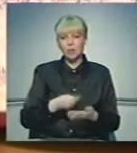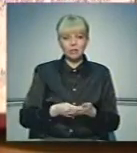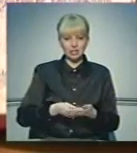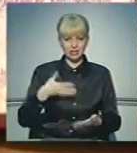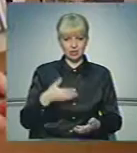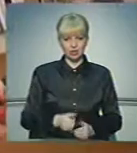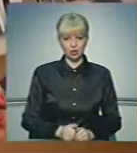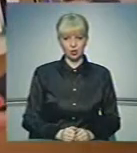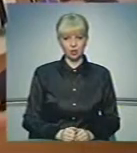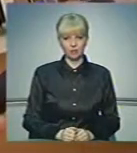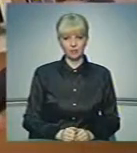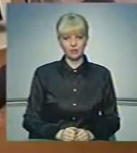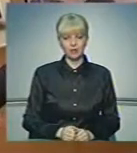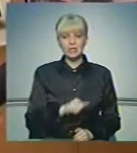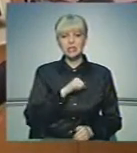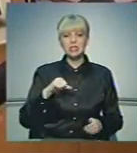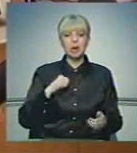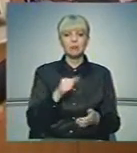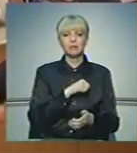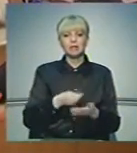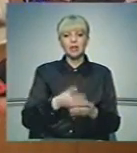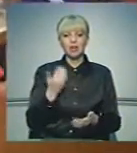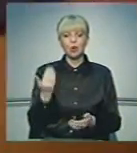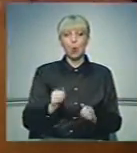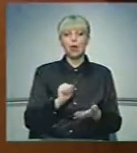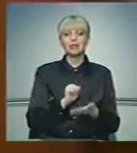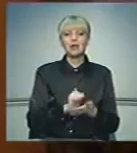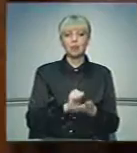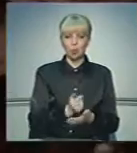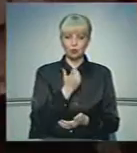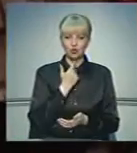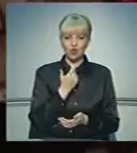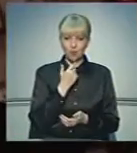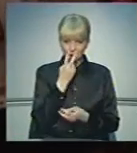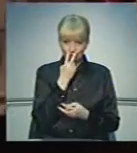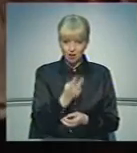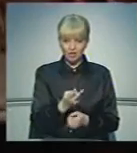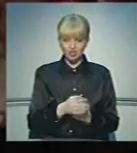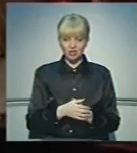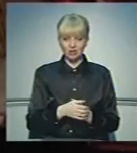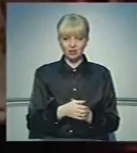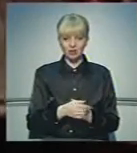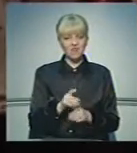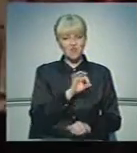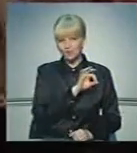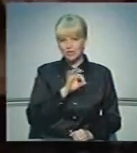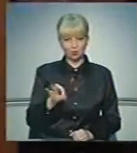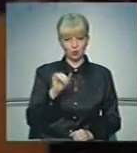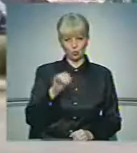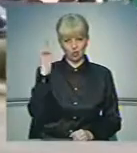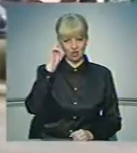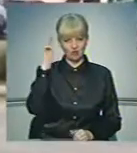найцінніше. Саме найцінніше – його диплом. Червоний, бачите? Відмінник